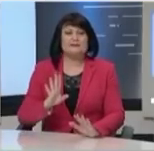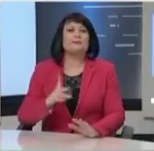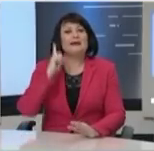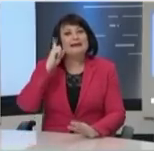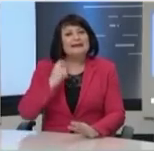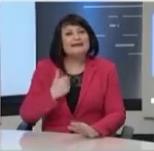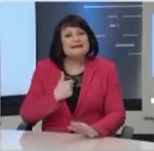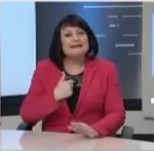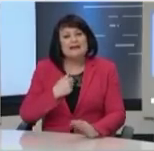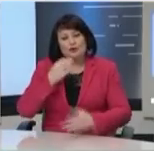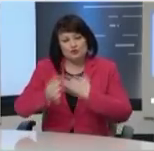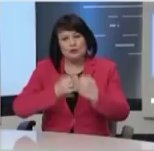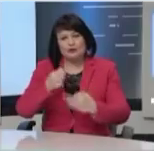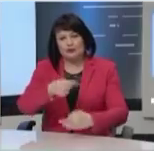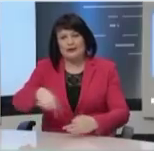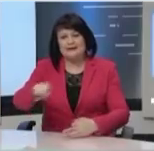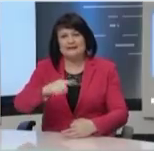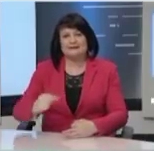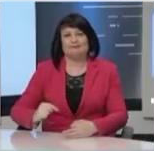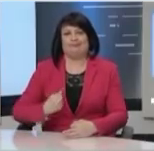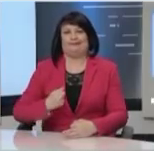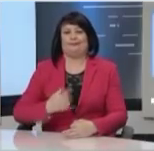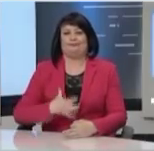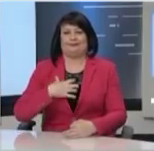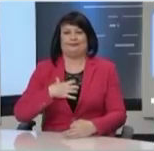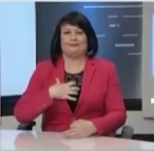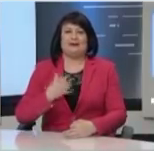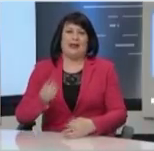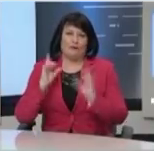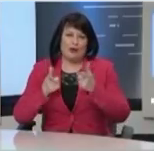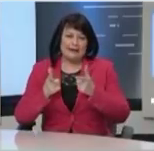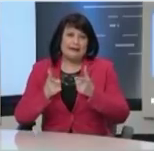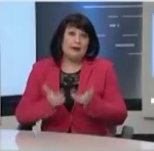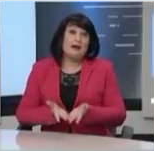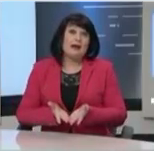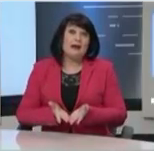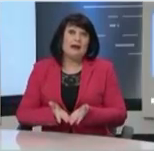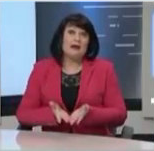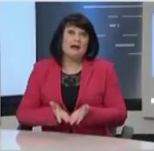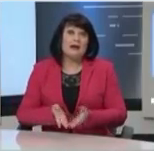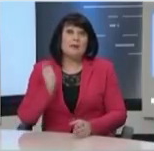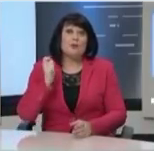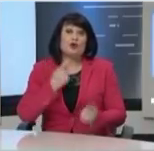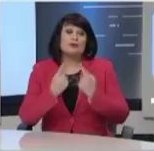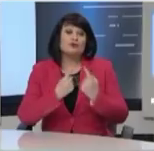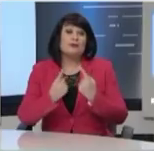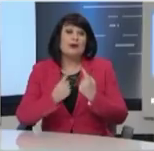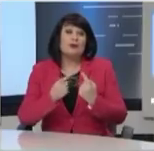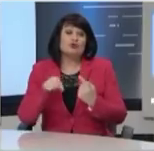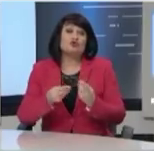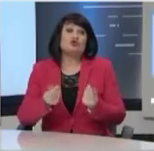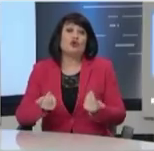Γνωρίζω ότι όσα λέω ενοχλούν τους συναδέλφους της Νέας Δημοκρατίας, αλλά έτσι είναι ο πολιτικός διάλογος. Κάποιες